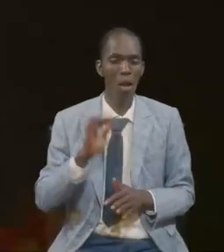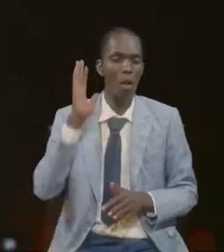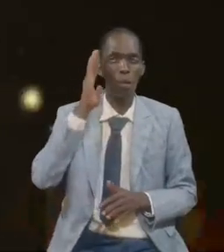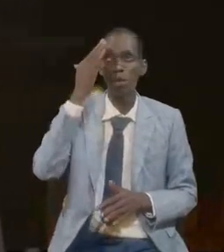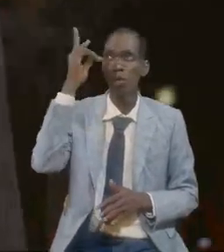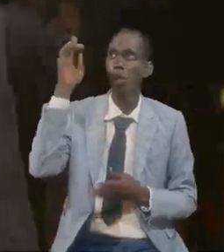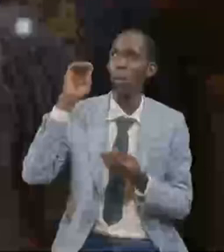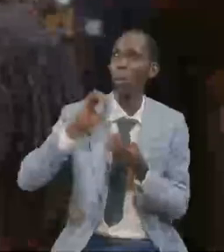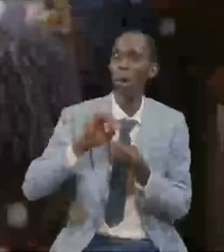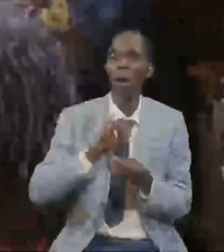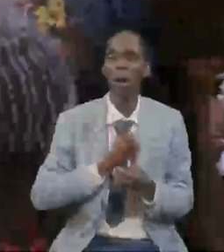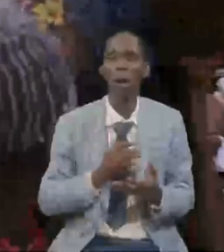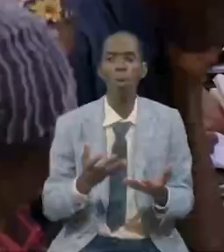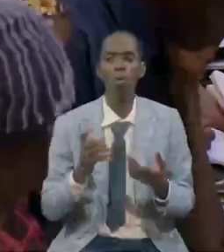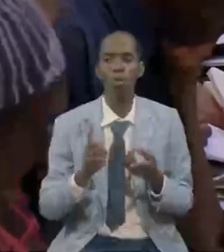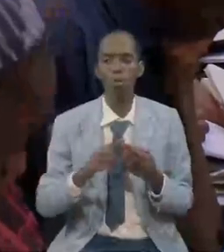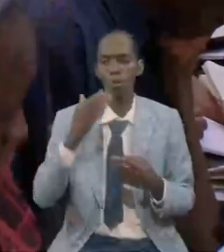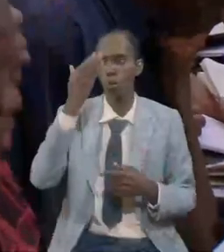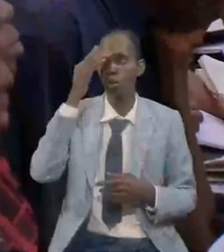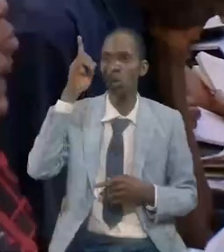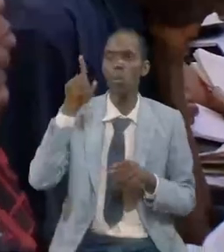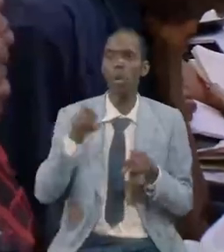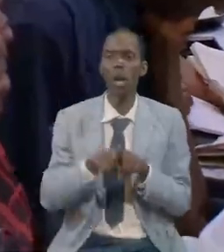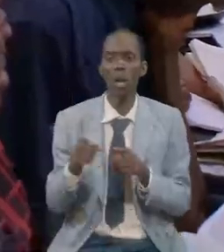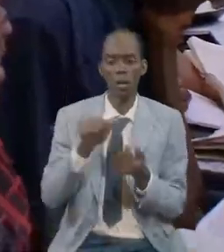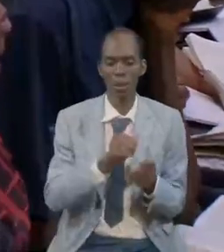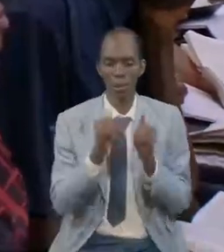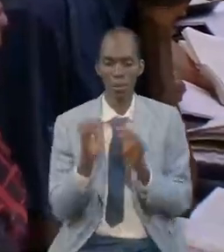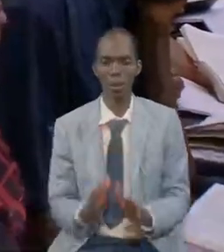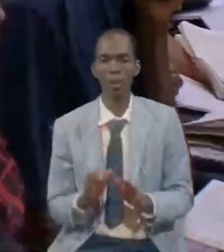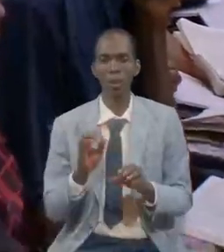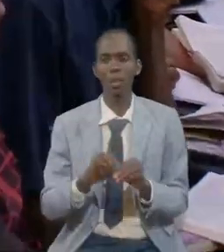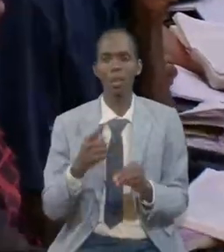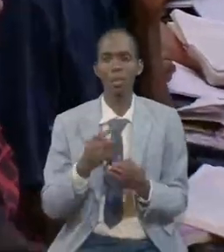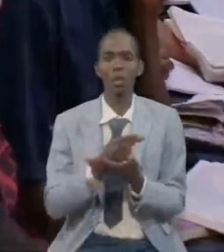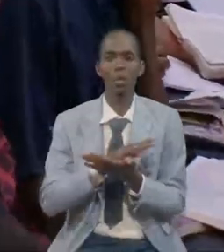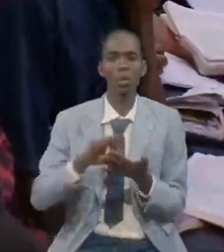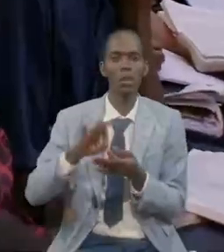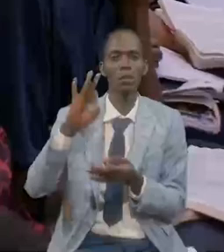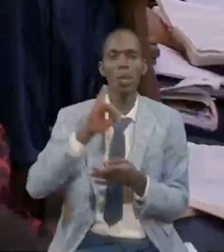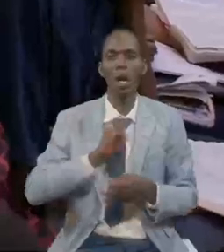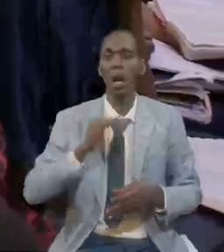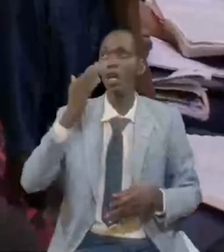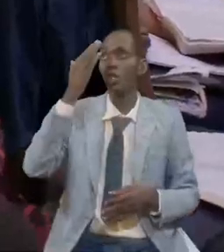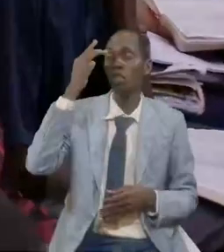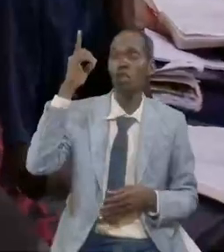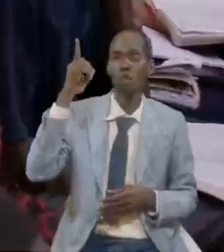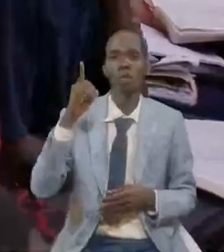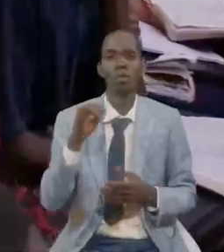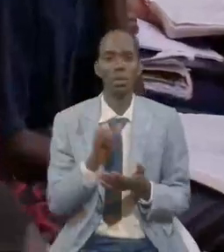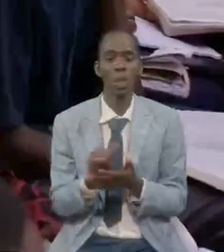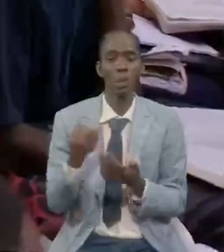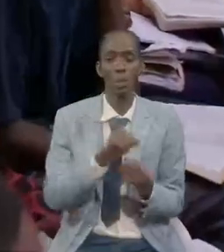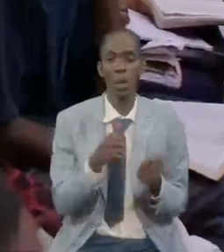connaître plus, je veux le connaître comme celui qui baptise du Saint-Esprit, celui qui baptise dans le Saint-Esprit,